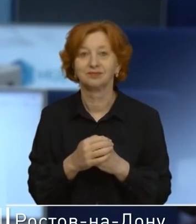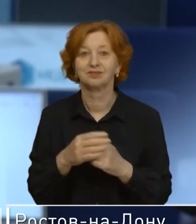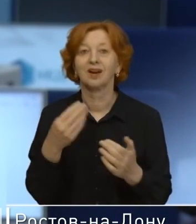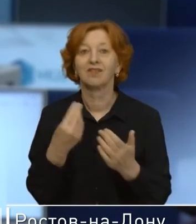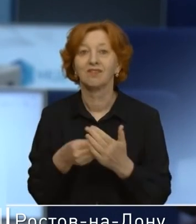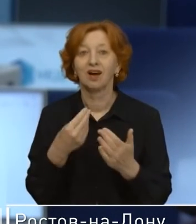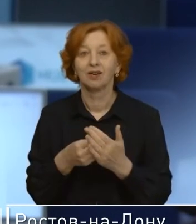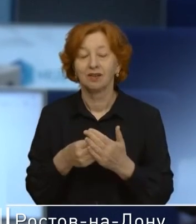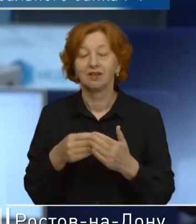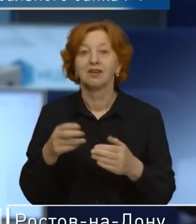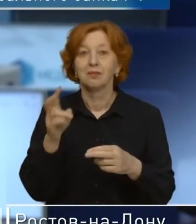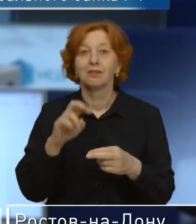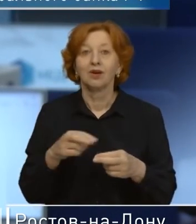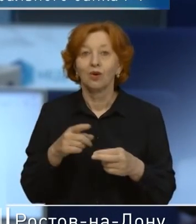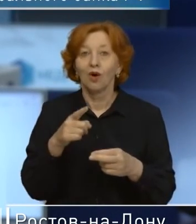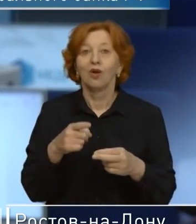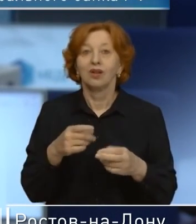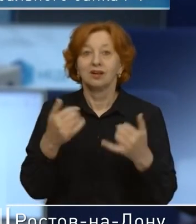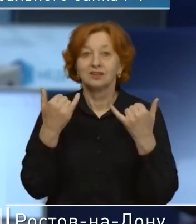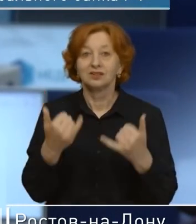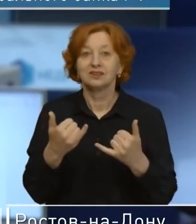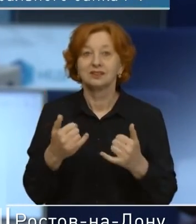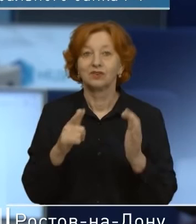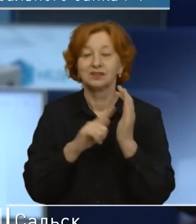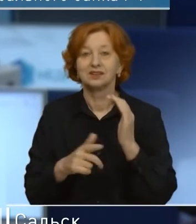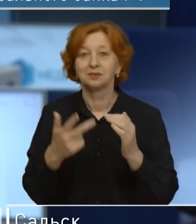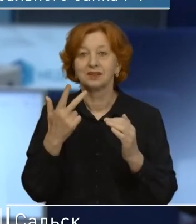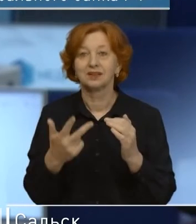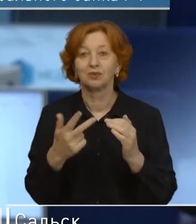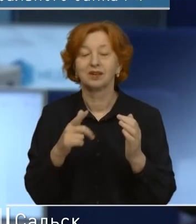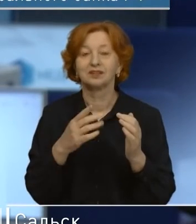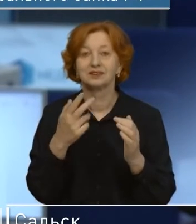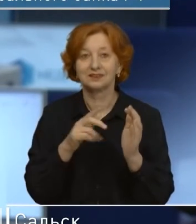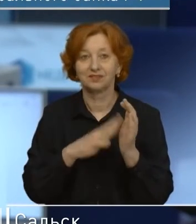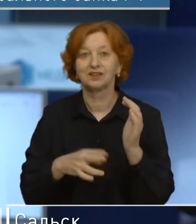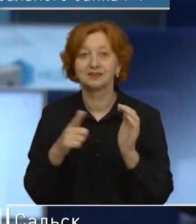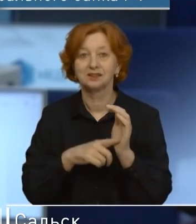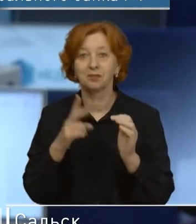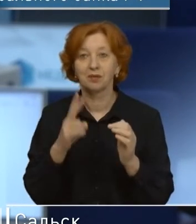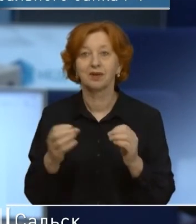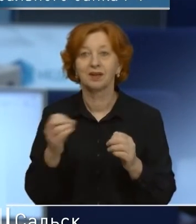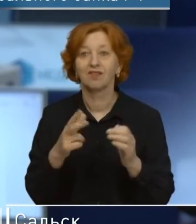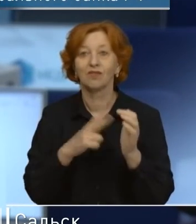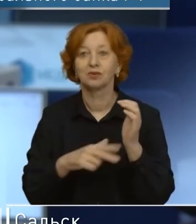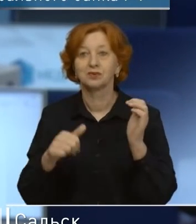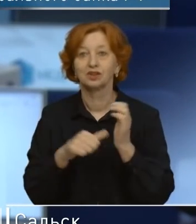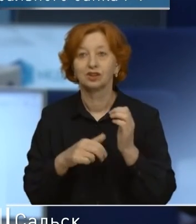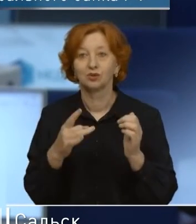Теперь о валюте. По данным Центрального банка Российской Федерации, курс доллара на сегодня 73 рубля 97 копеек,